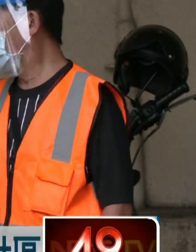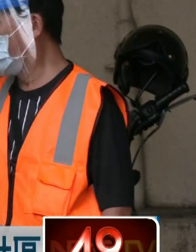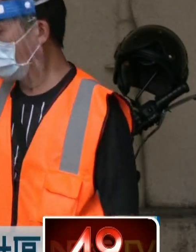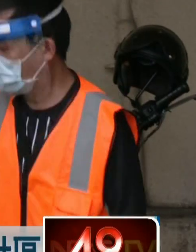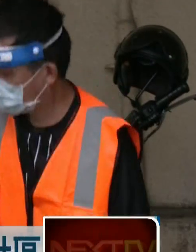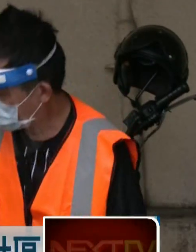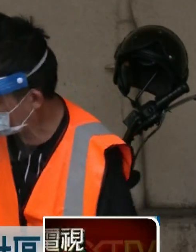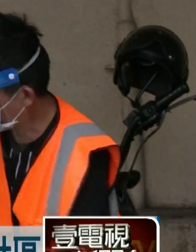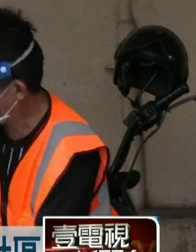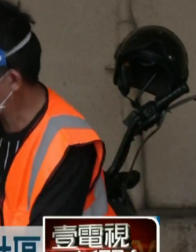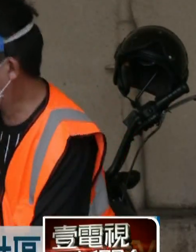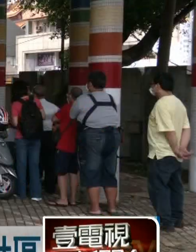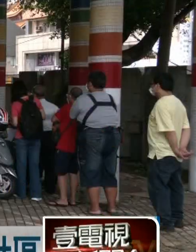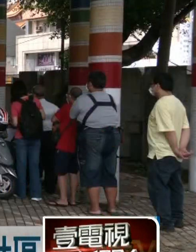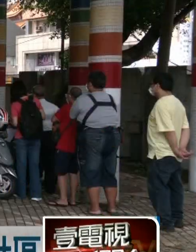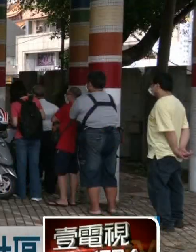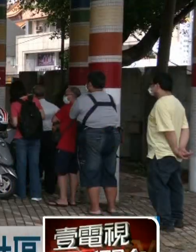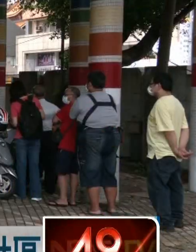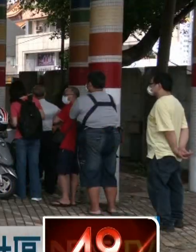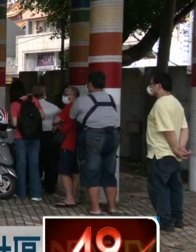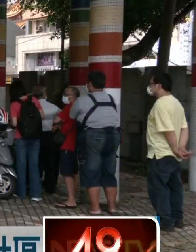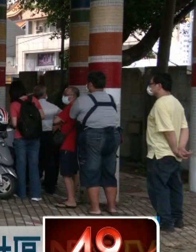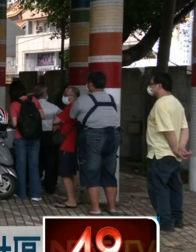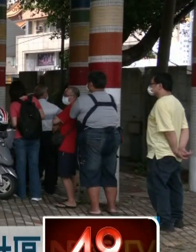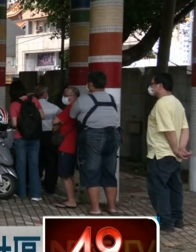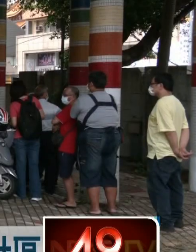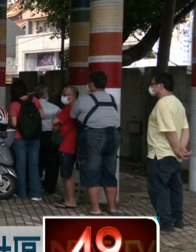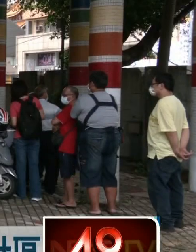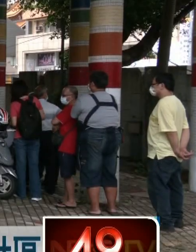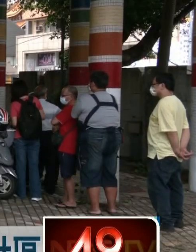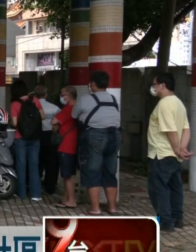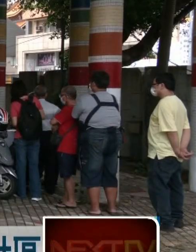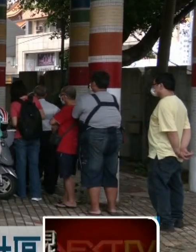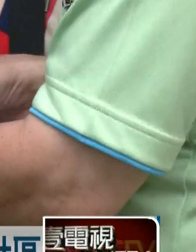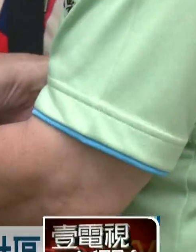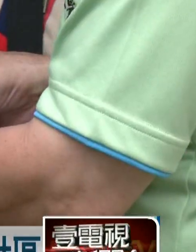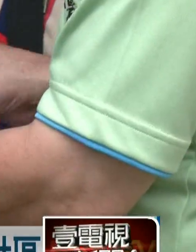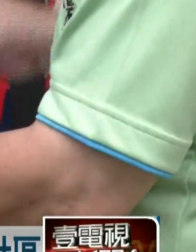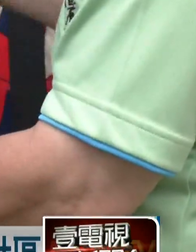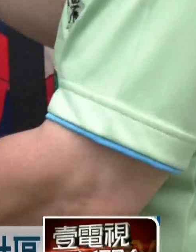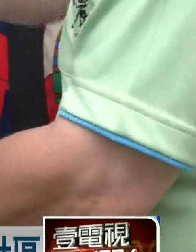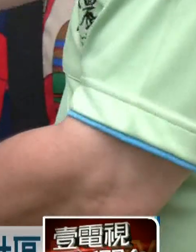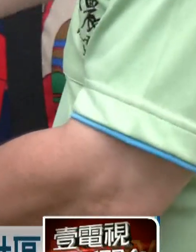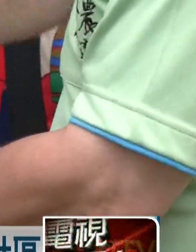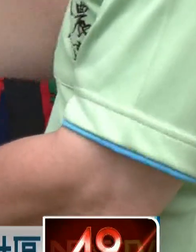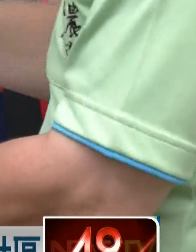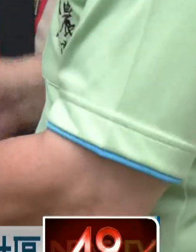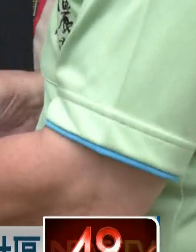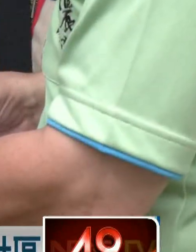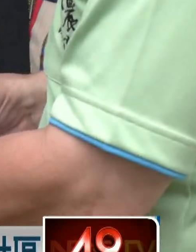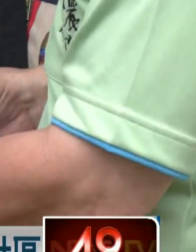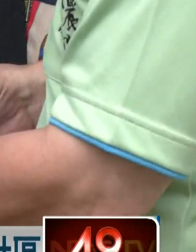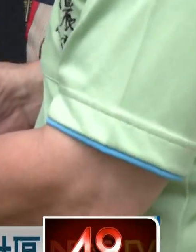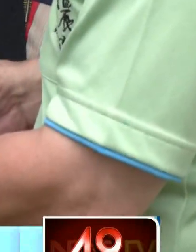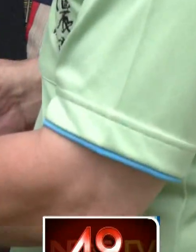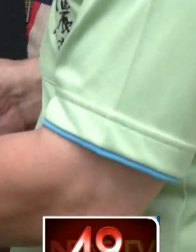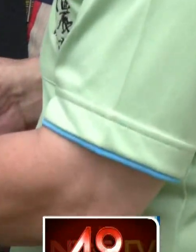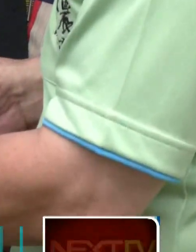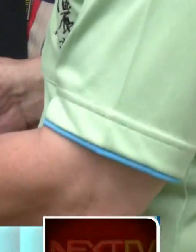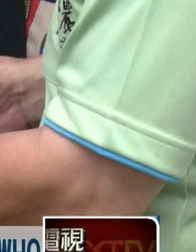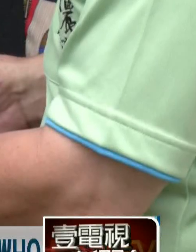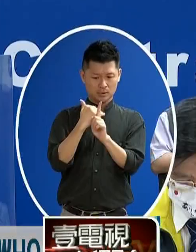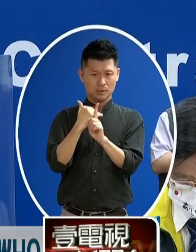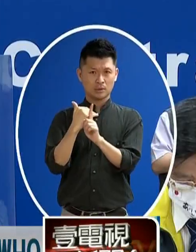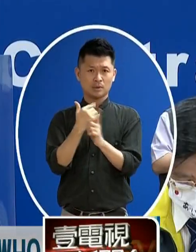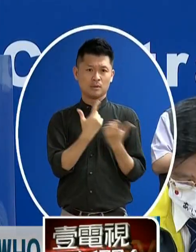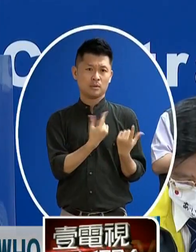调。指挥中心强调，各国疫情初期检验阳性率、致死率都偏高，台湾检验阳性率相当低，并没有低估通报病